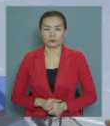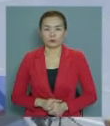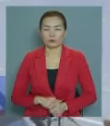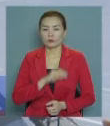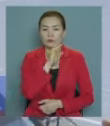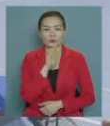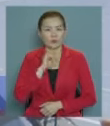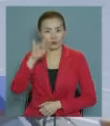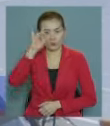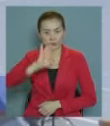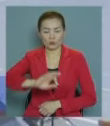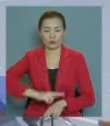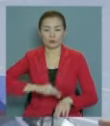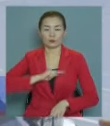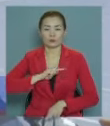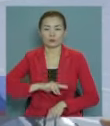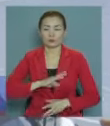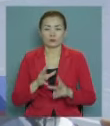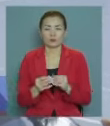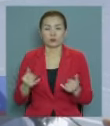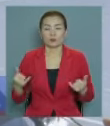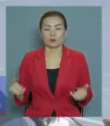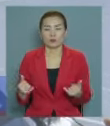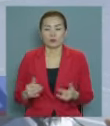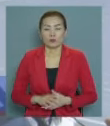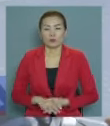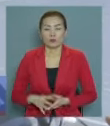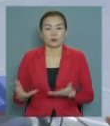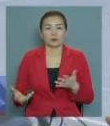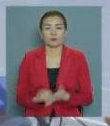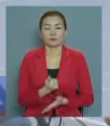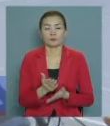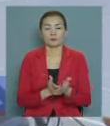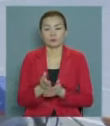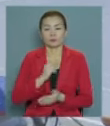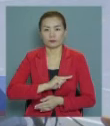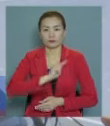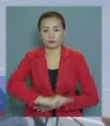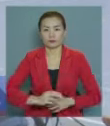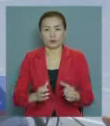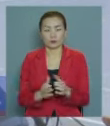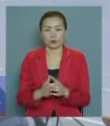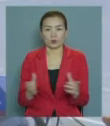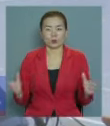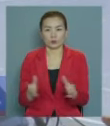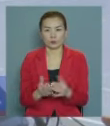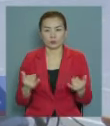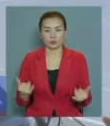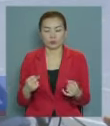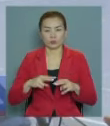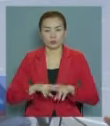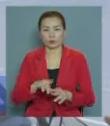батыс Қазақстан облысының қызметкерлері. Қазіргі уақытта ұтқан қызметкер, то есть команда, топ, олар